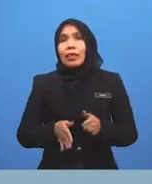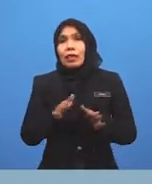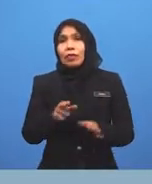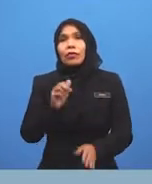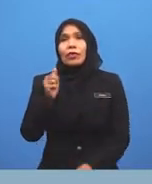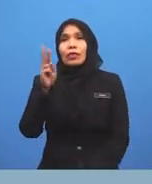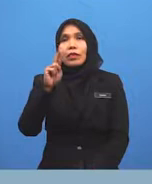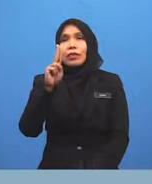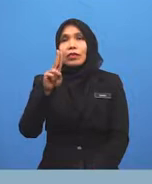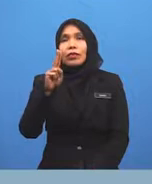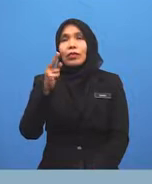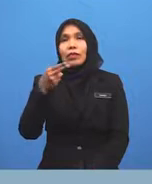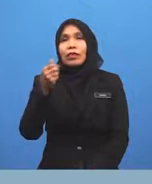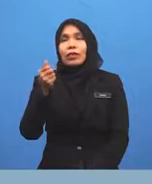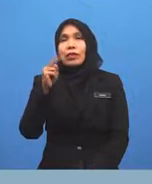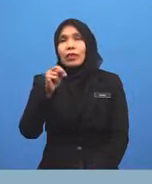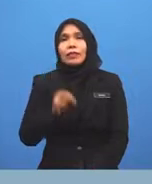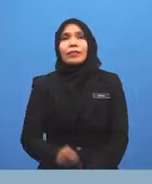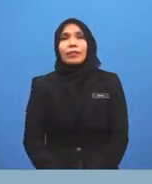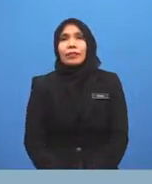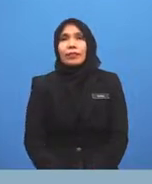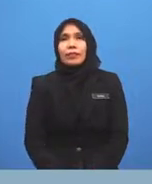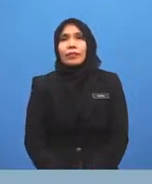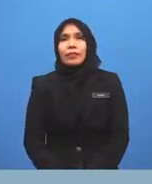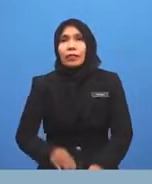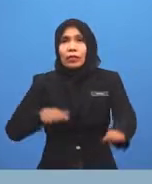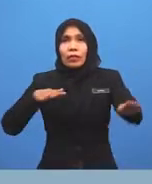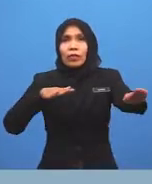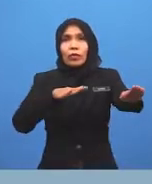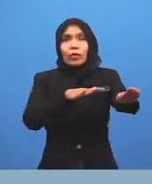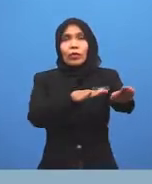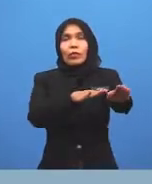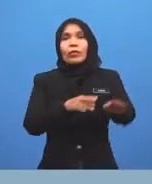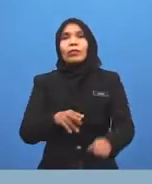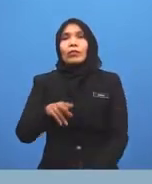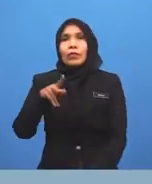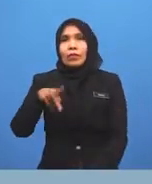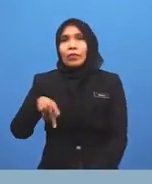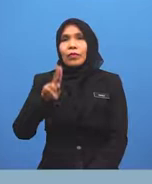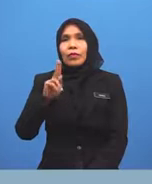Pada graf arus aruhan melawan sudut putaran, kedudukan ini merujuk kepada titik asalan.